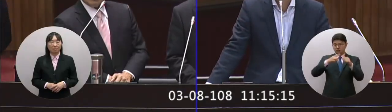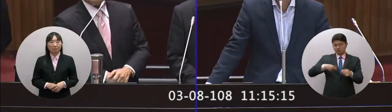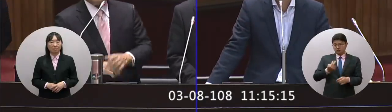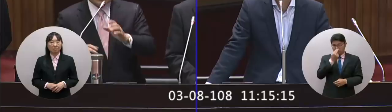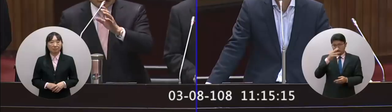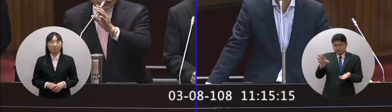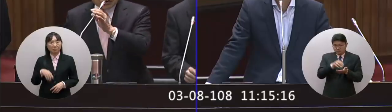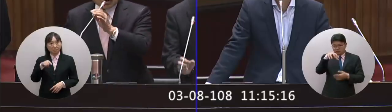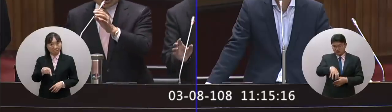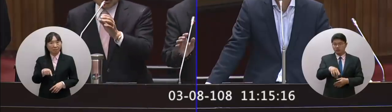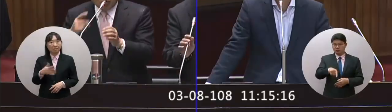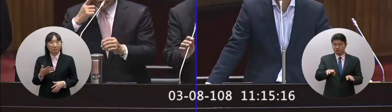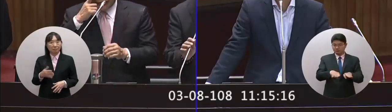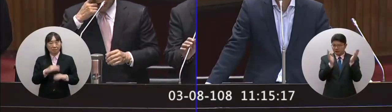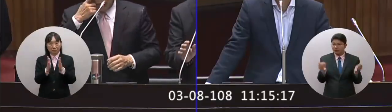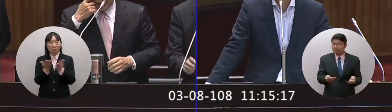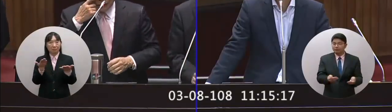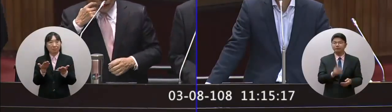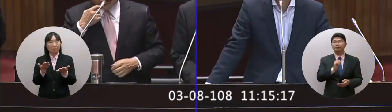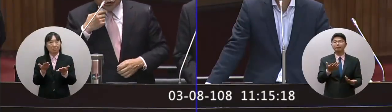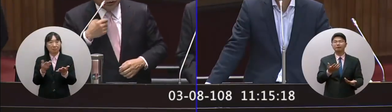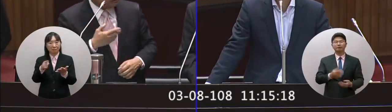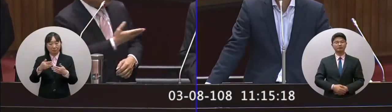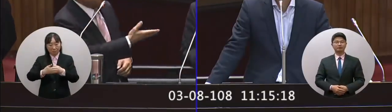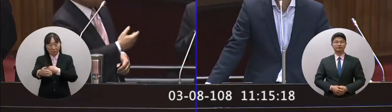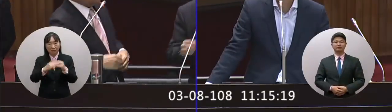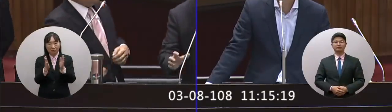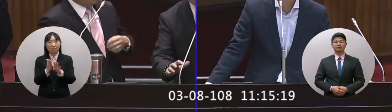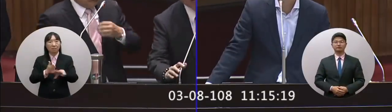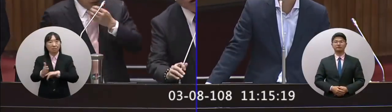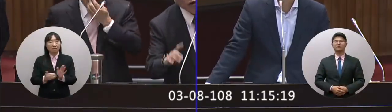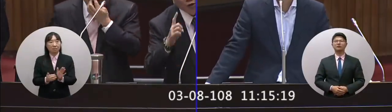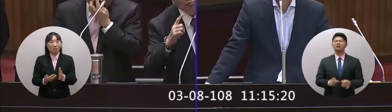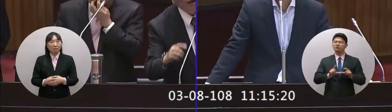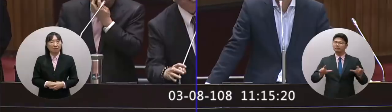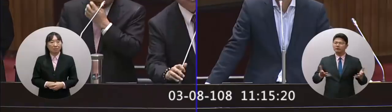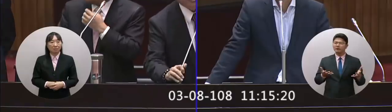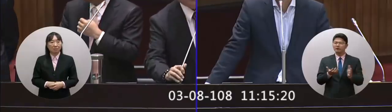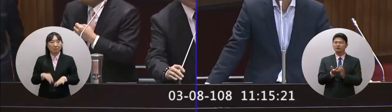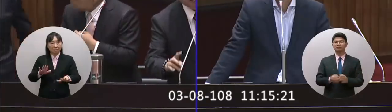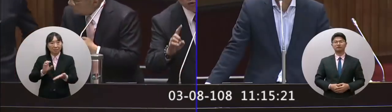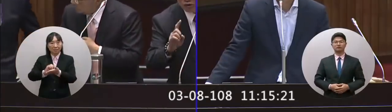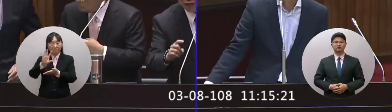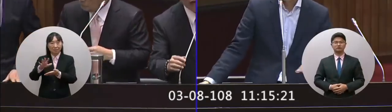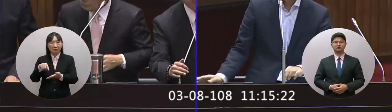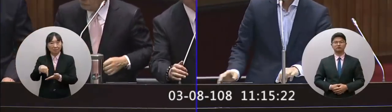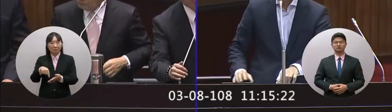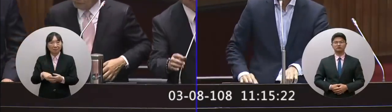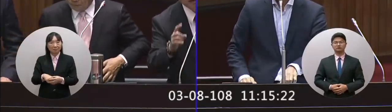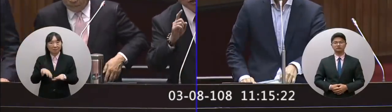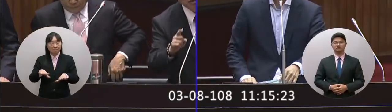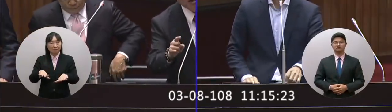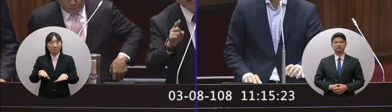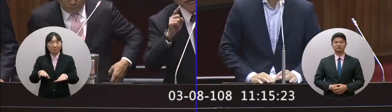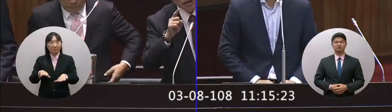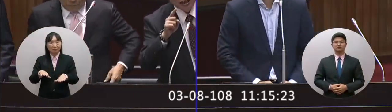建？ 这已经都通过相关的程序。 对，预计 我跟委员报告一下，以目前来说，